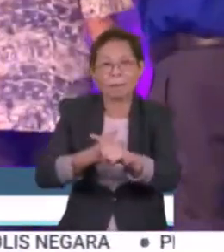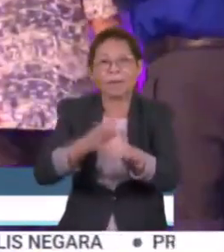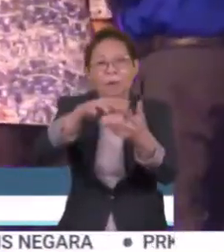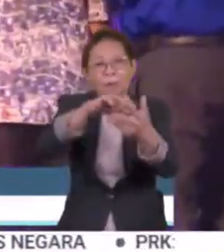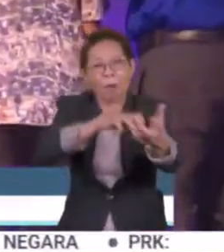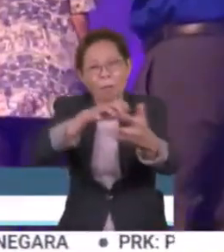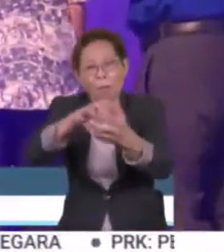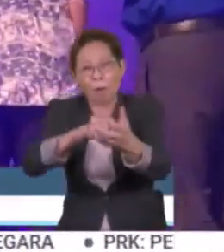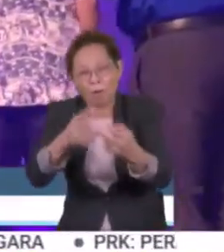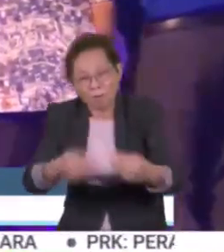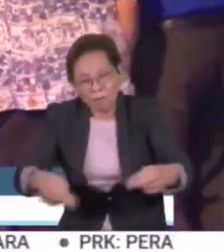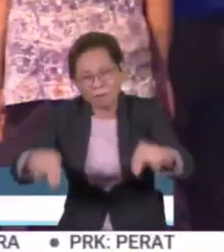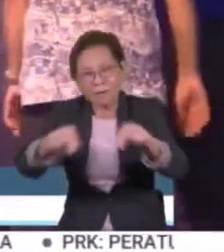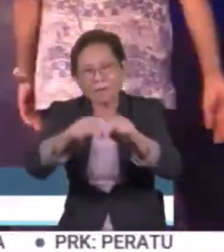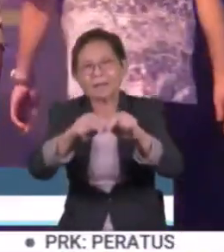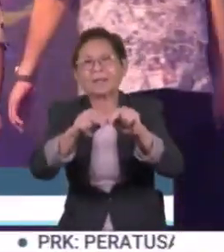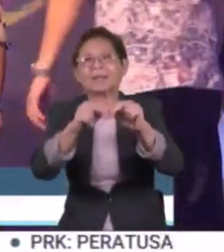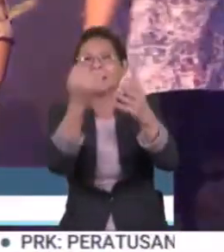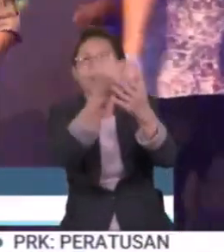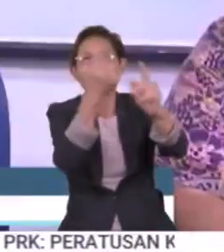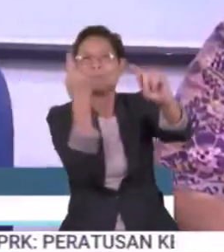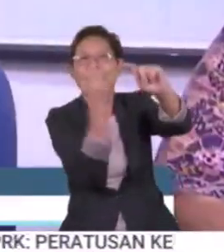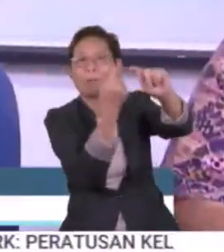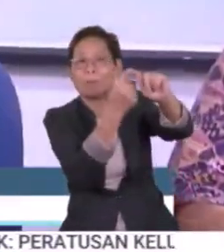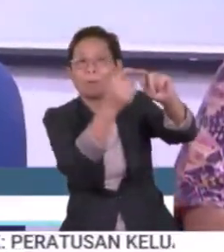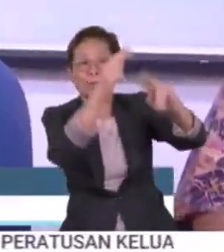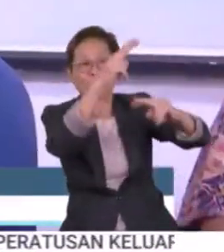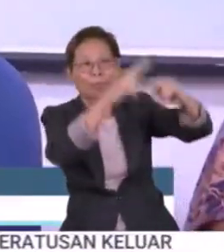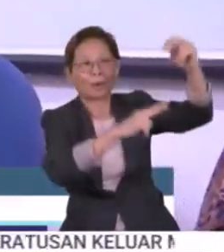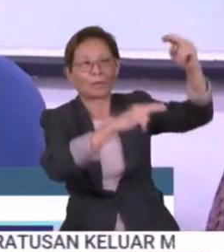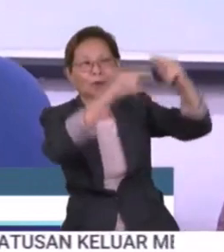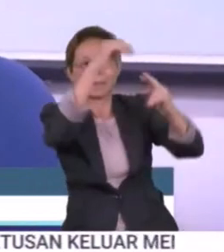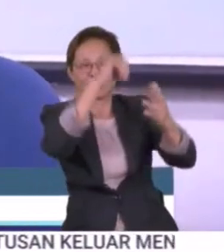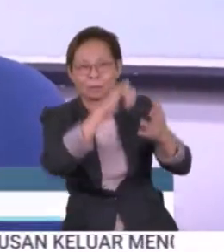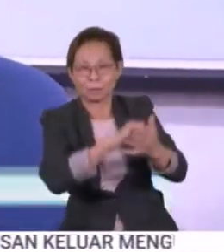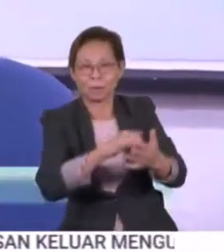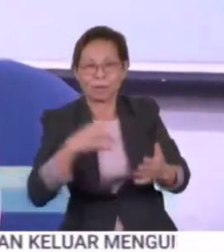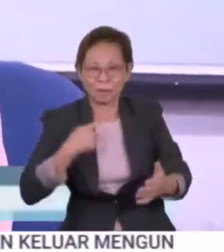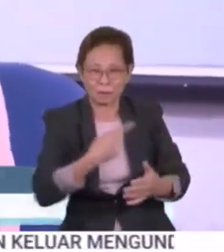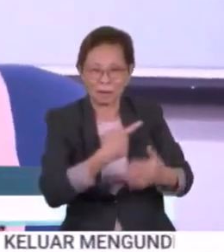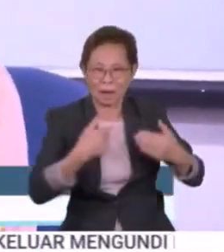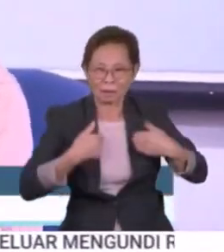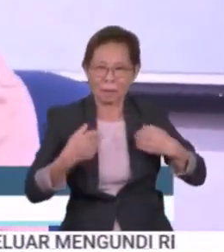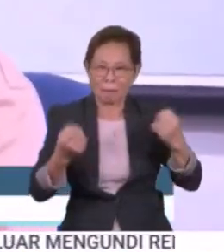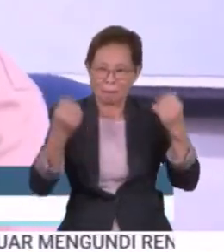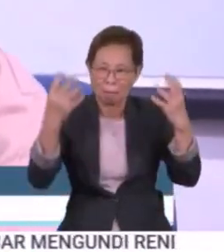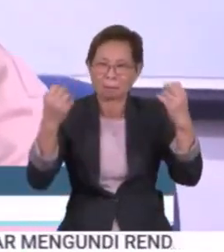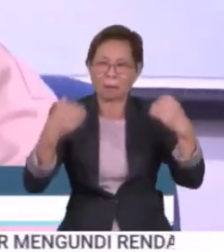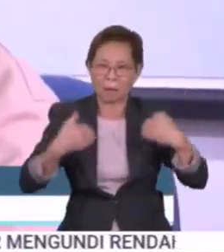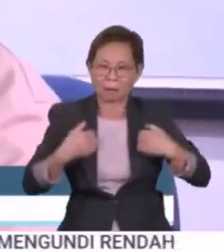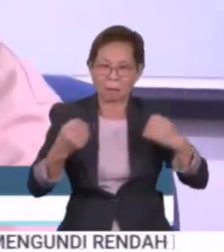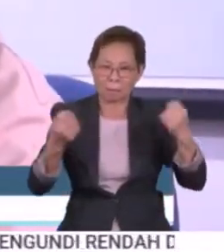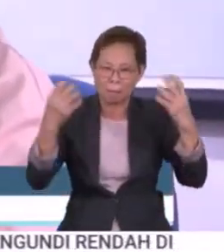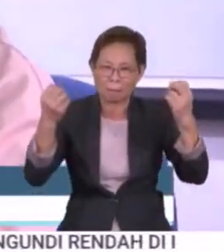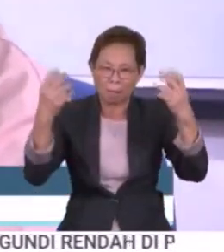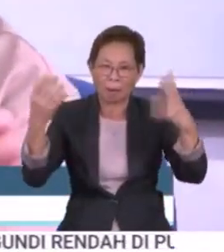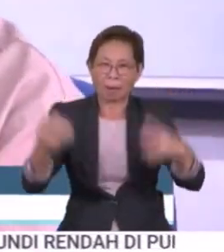kemusuhan nilai seni binanya gitu nah